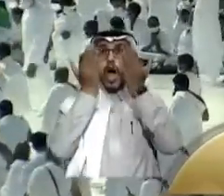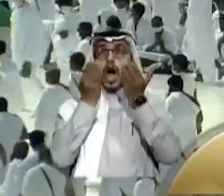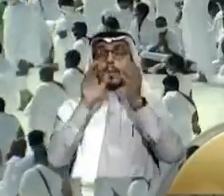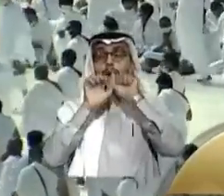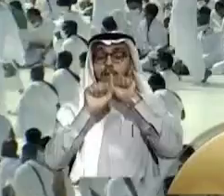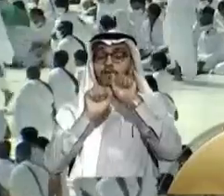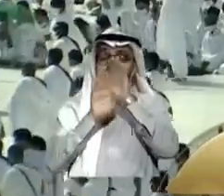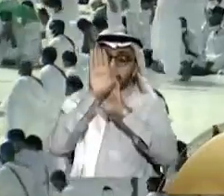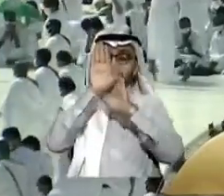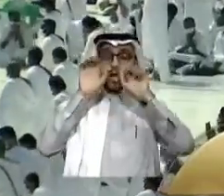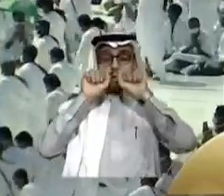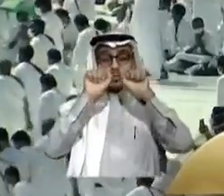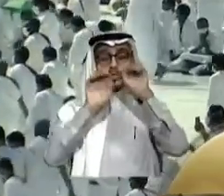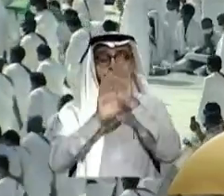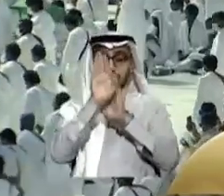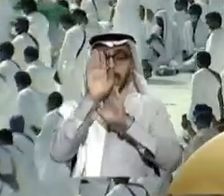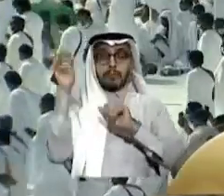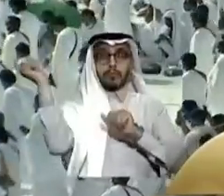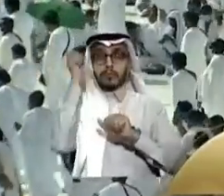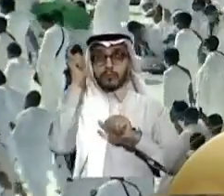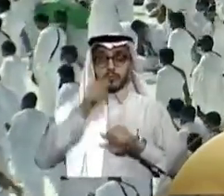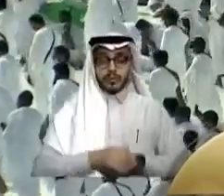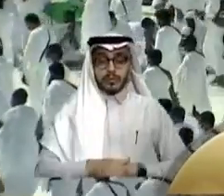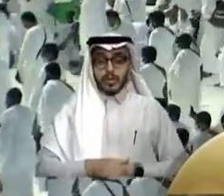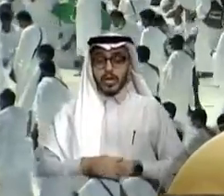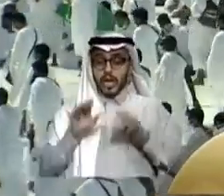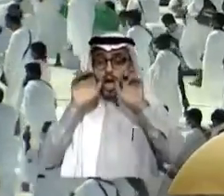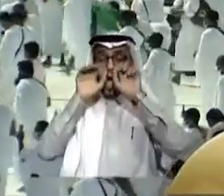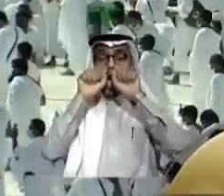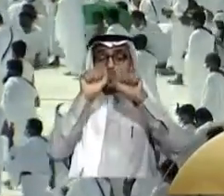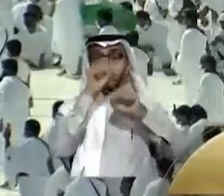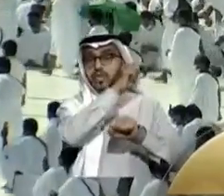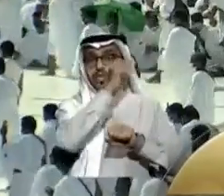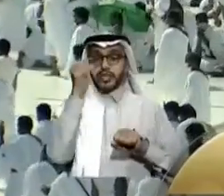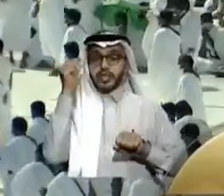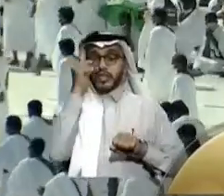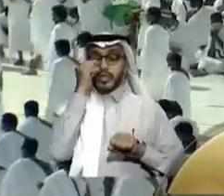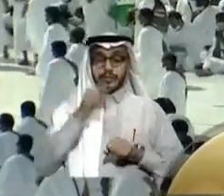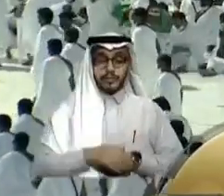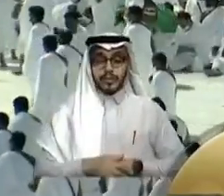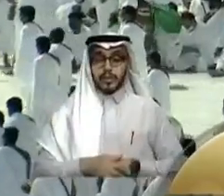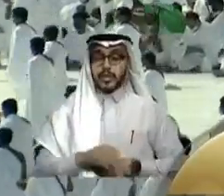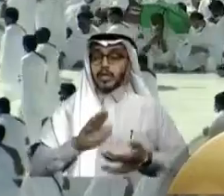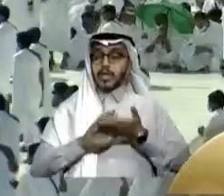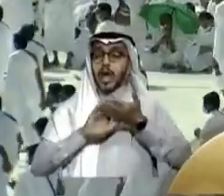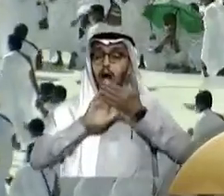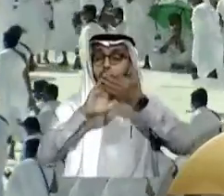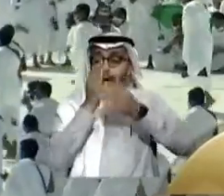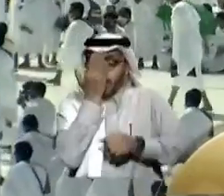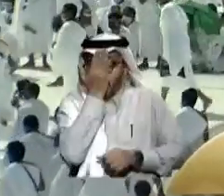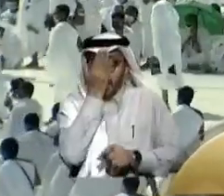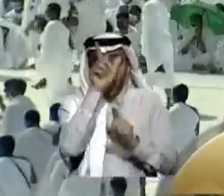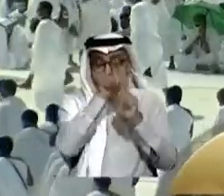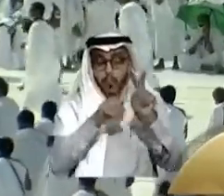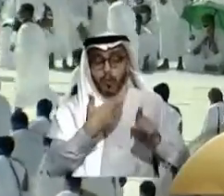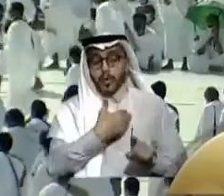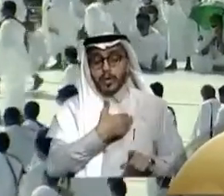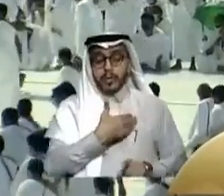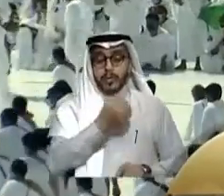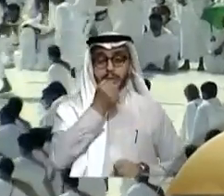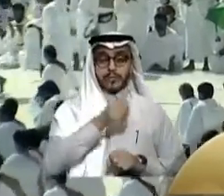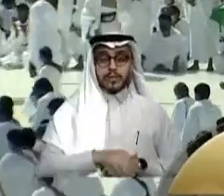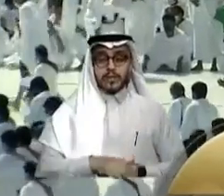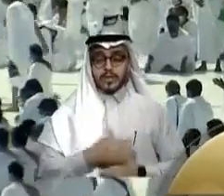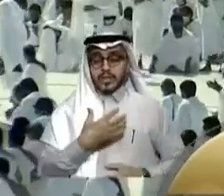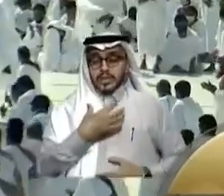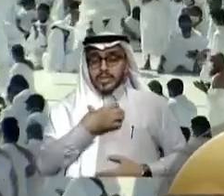اللهم أعز الإسلام والمسلمين، واحمي حوزة الدين، وانصر عبادك المؤمنين.